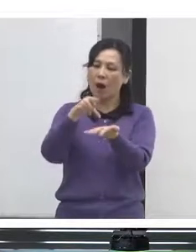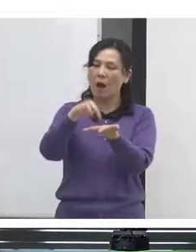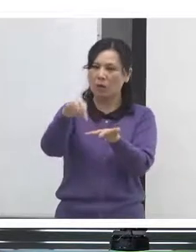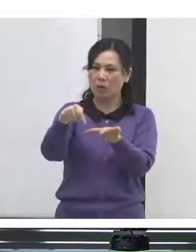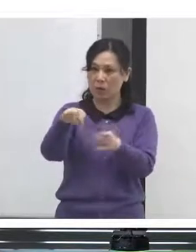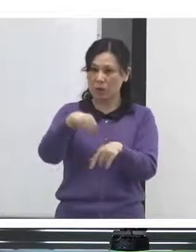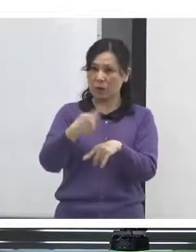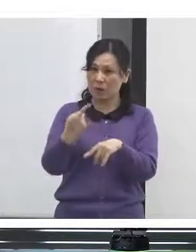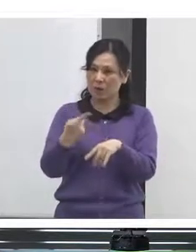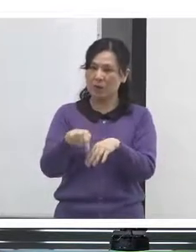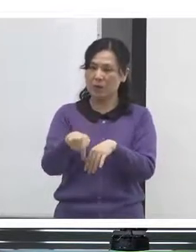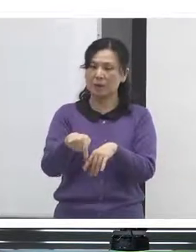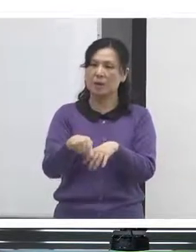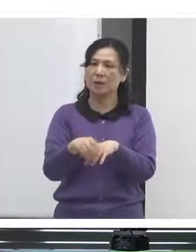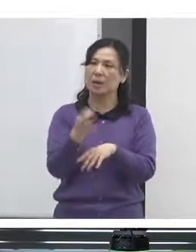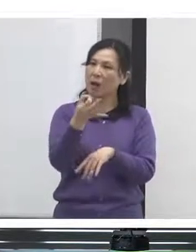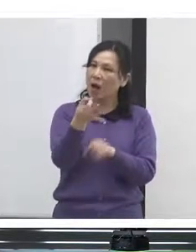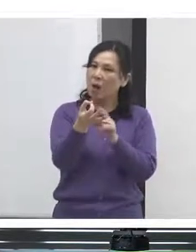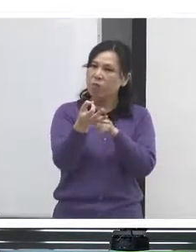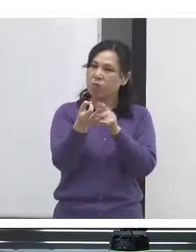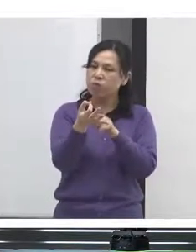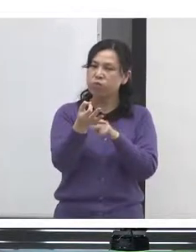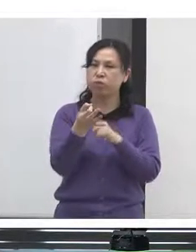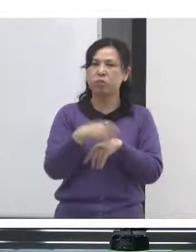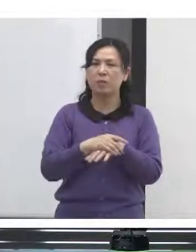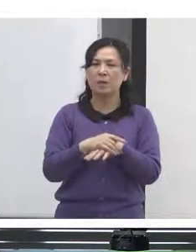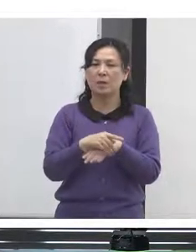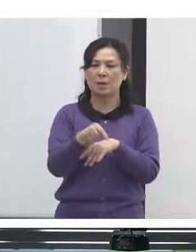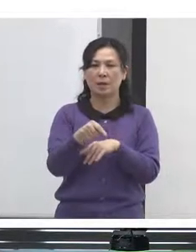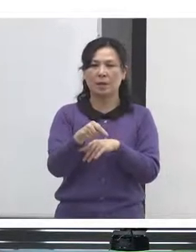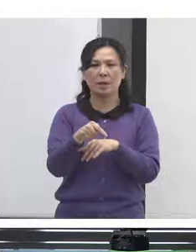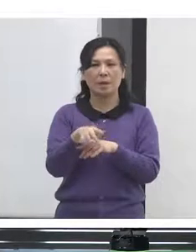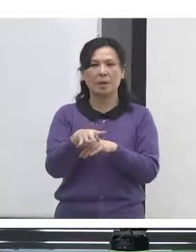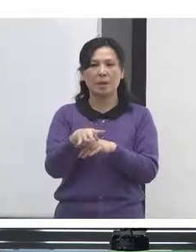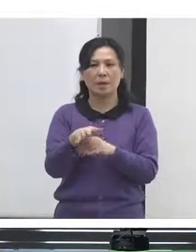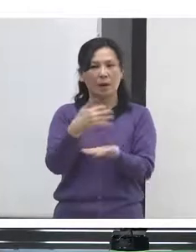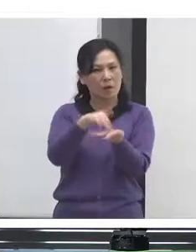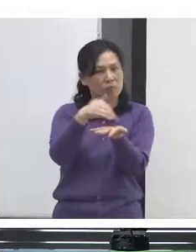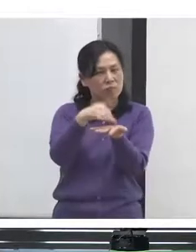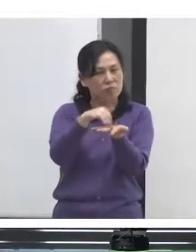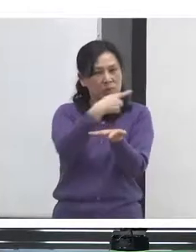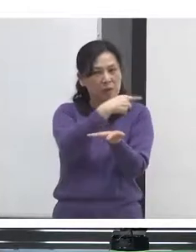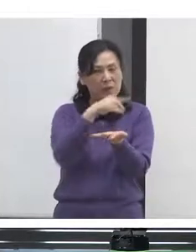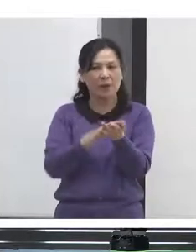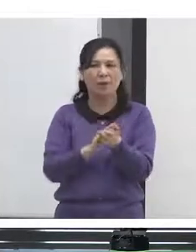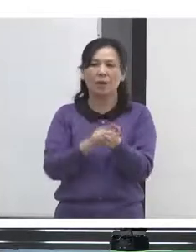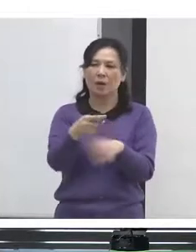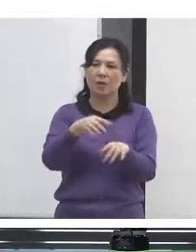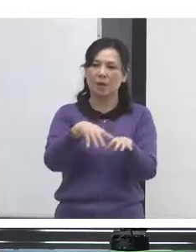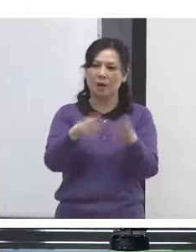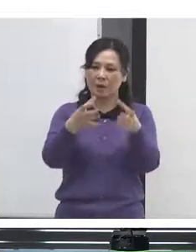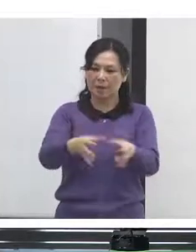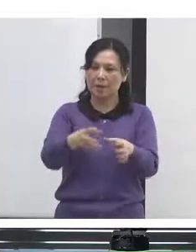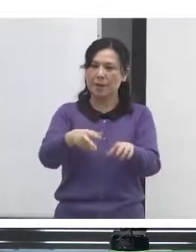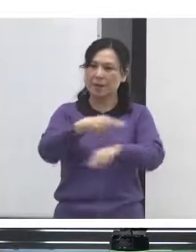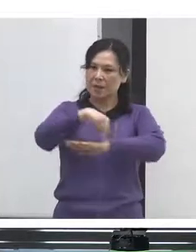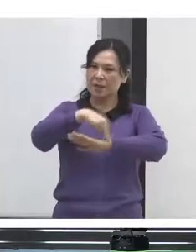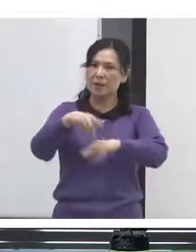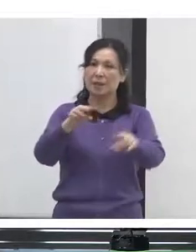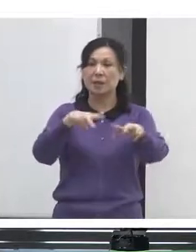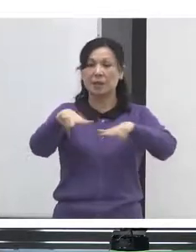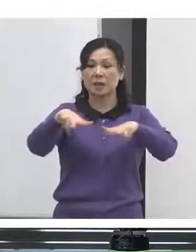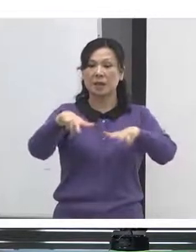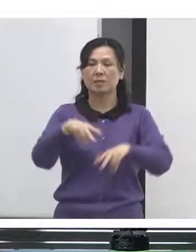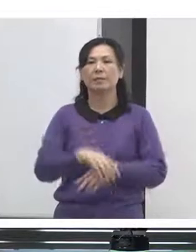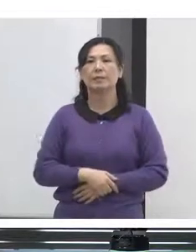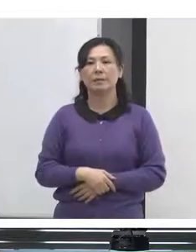每平方公尺的一个租金价格，去把它相对把它一个做一个地图，让大家可以了解。所以这些资